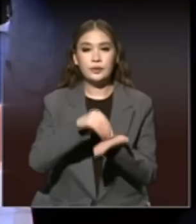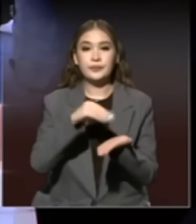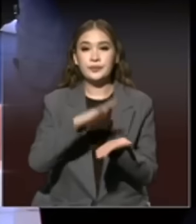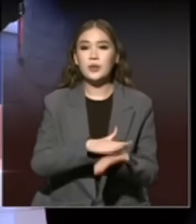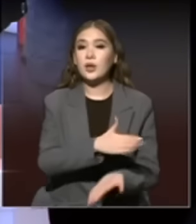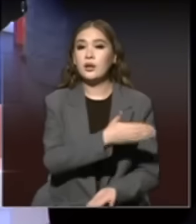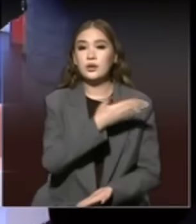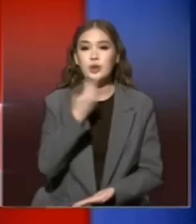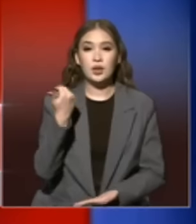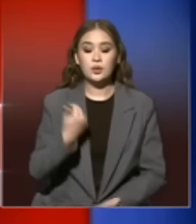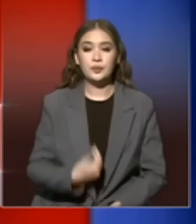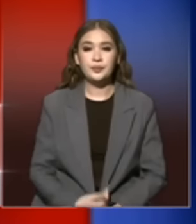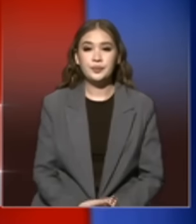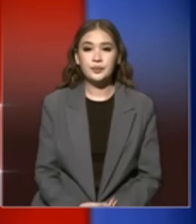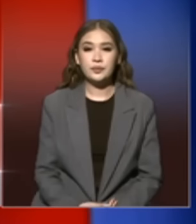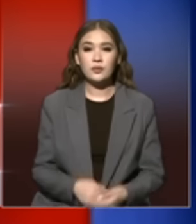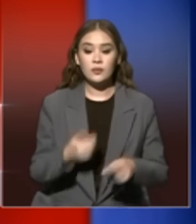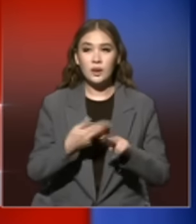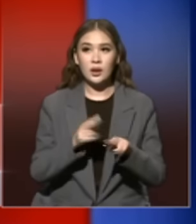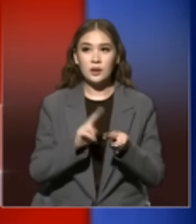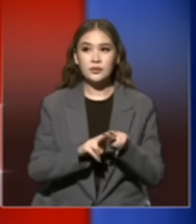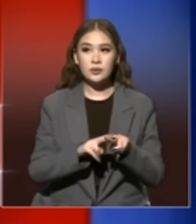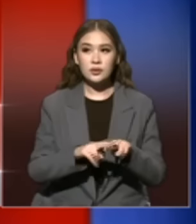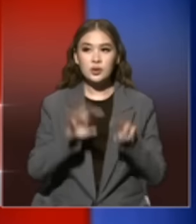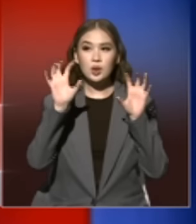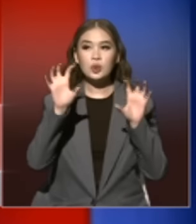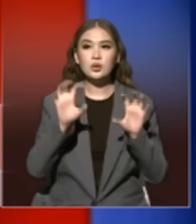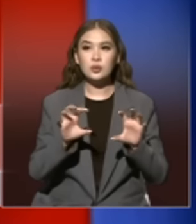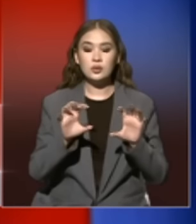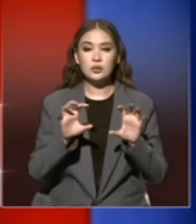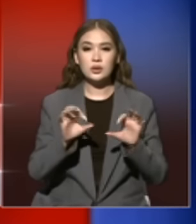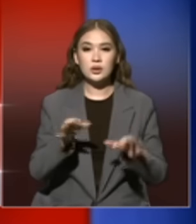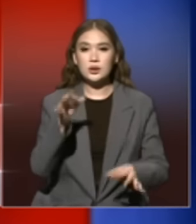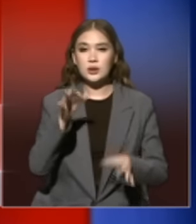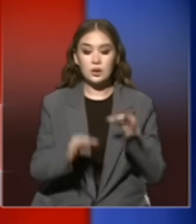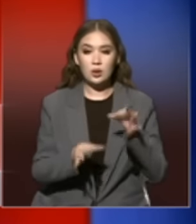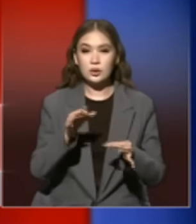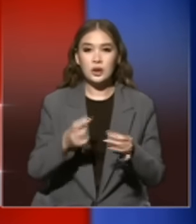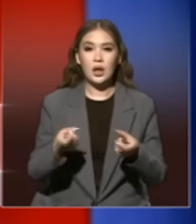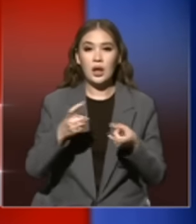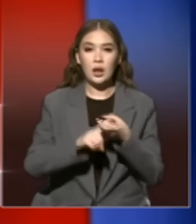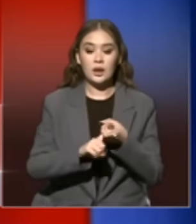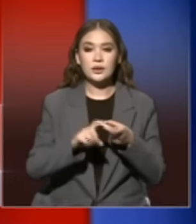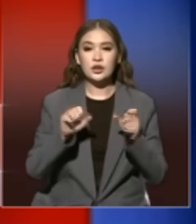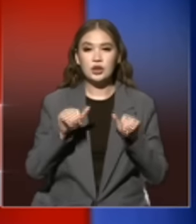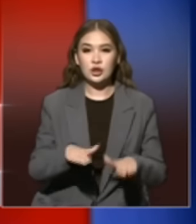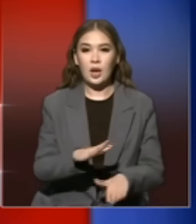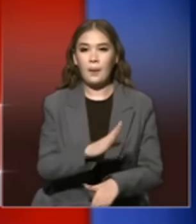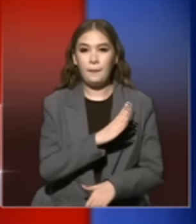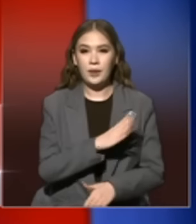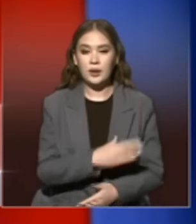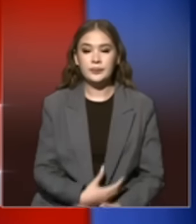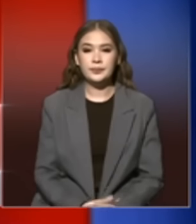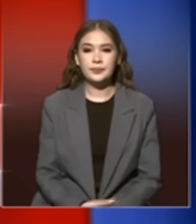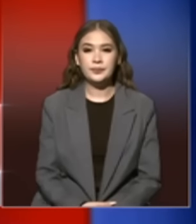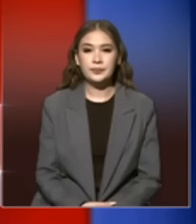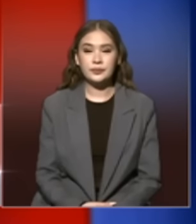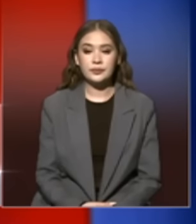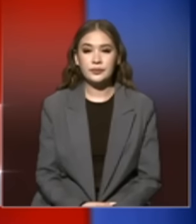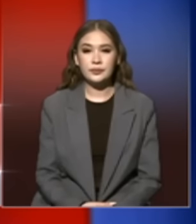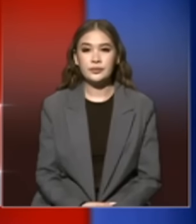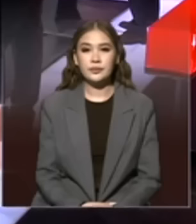Ол енді жаңағы сот алқабилерінің сондай шешімдер болды шығарған.